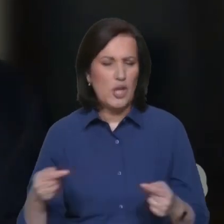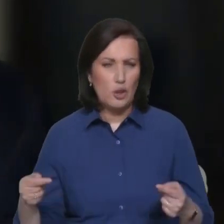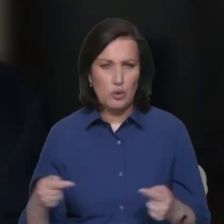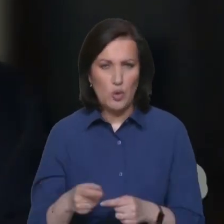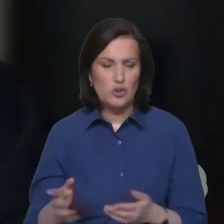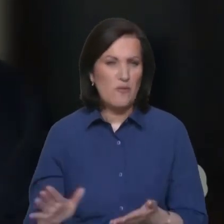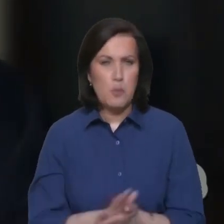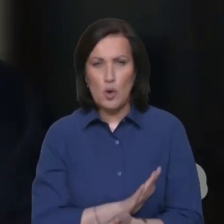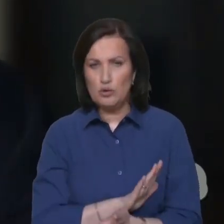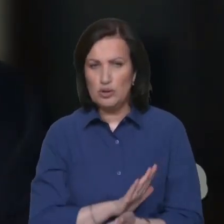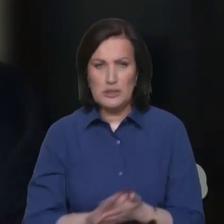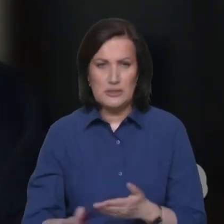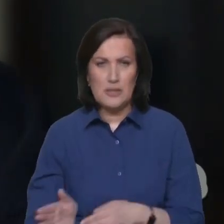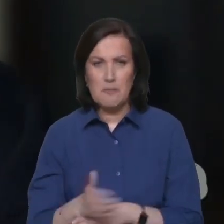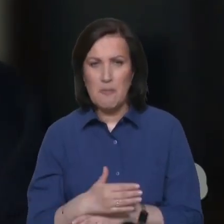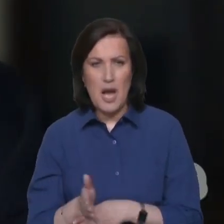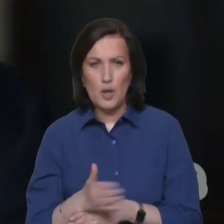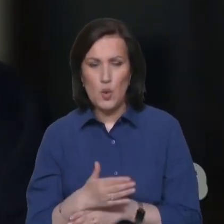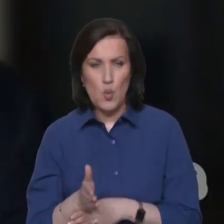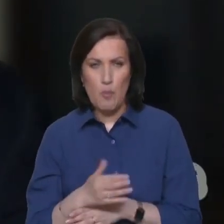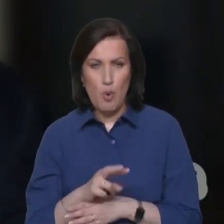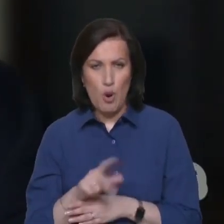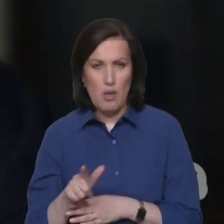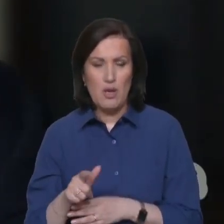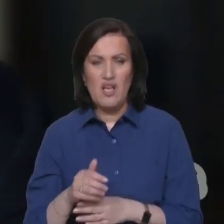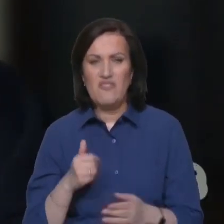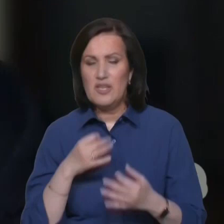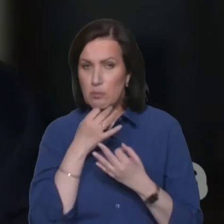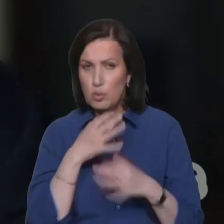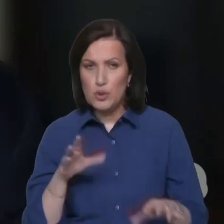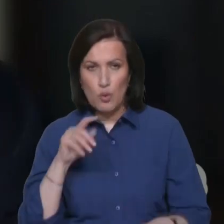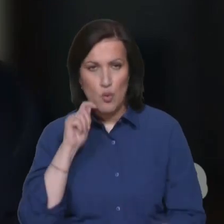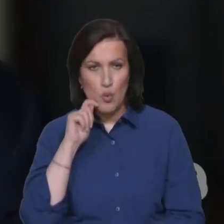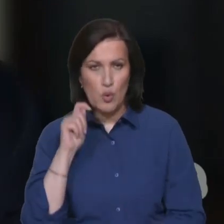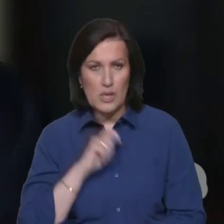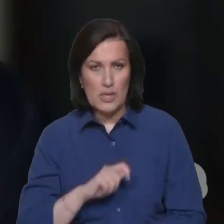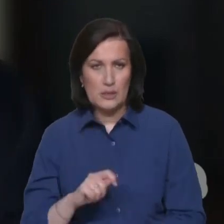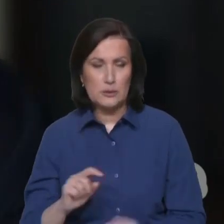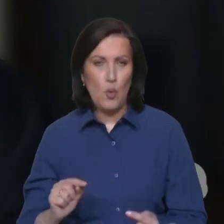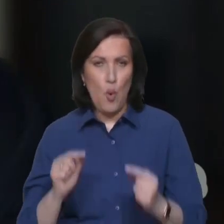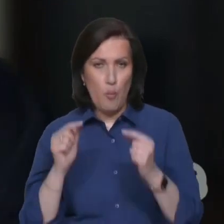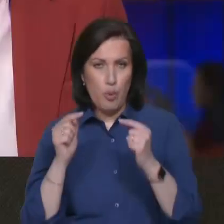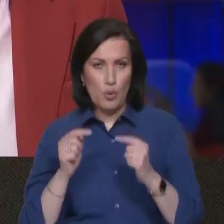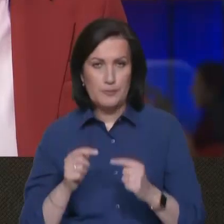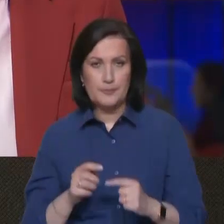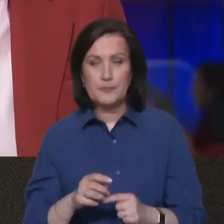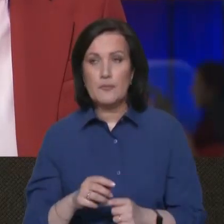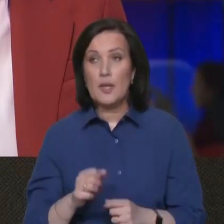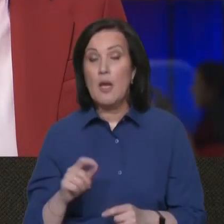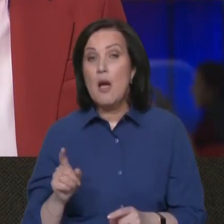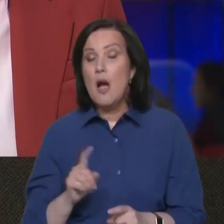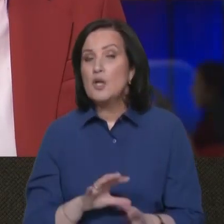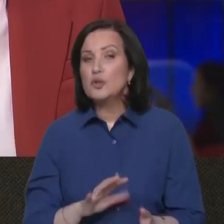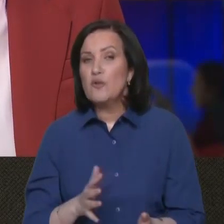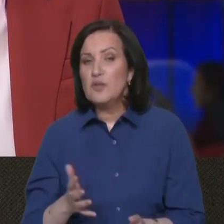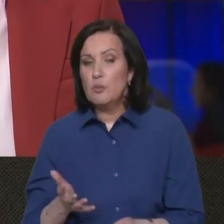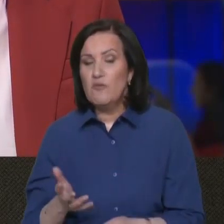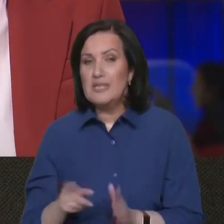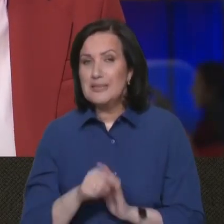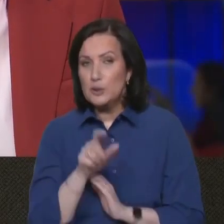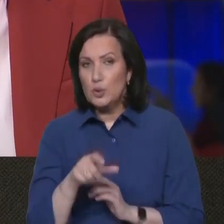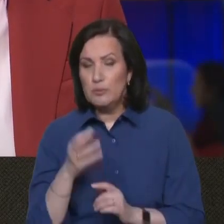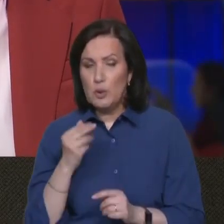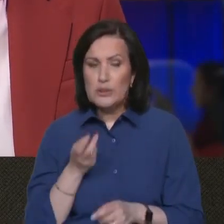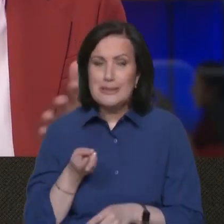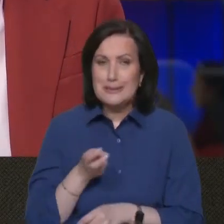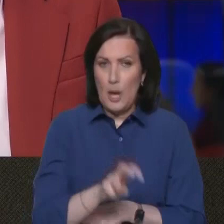точно вичистять Маріуполь з Маріупольським районом від будь-якого українського руху опору. Пане Петре, а що відбувається із людьми,